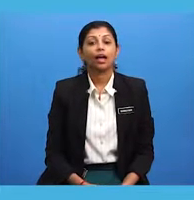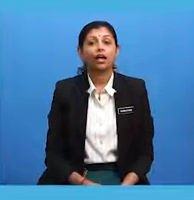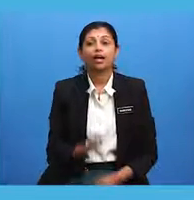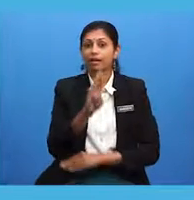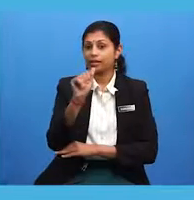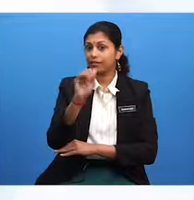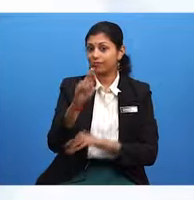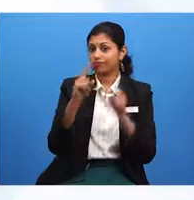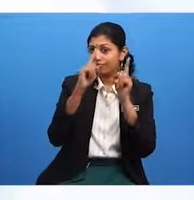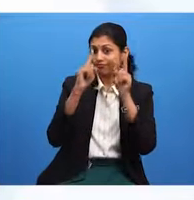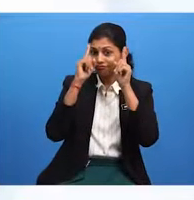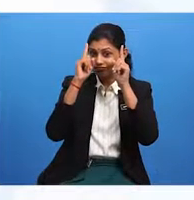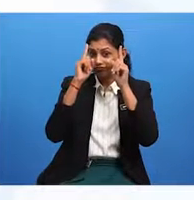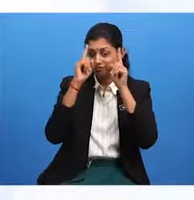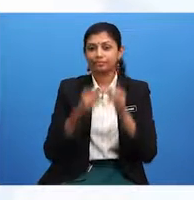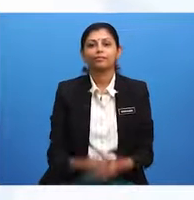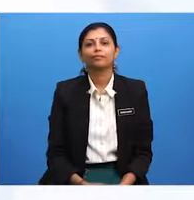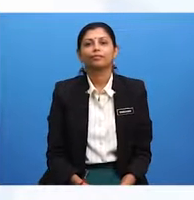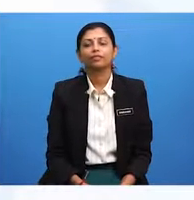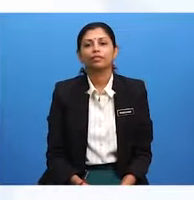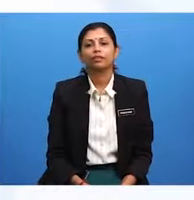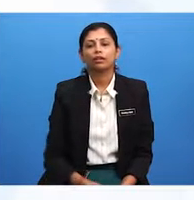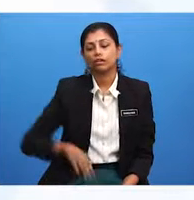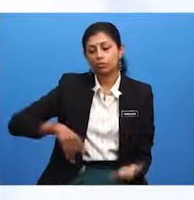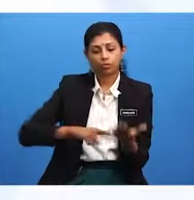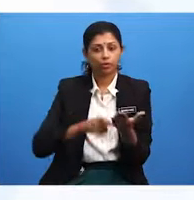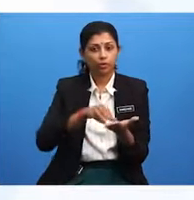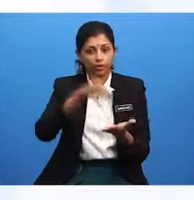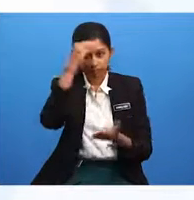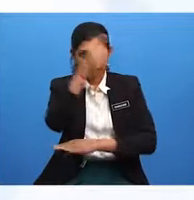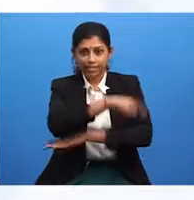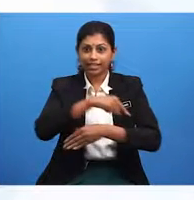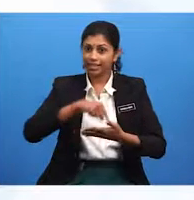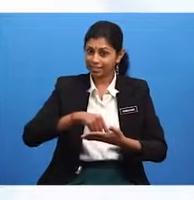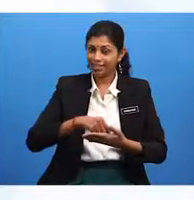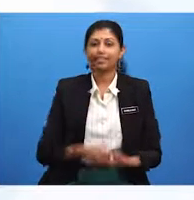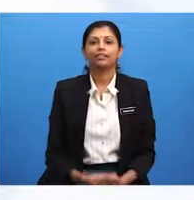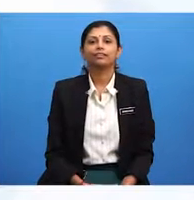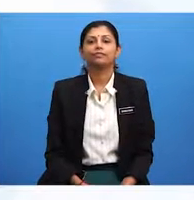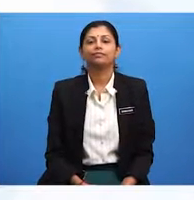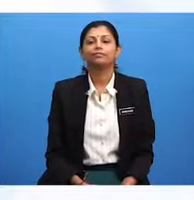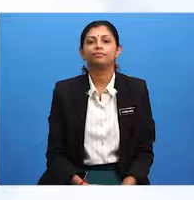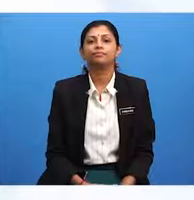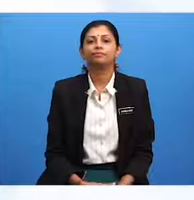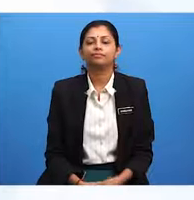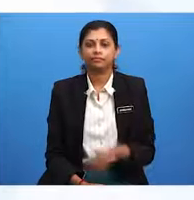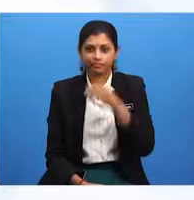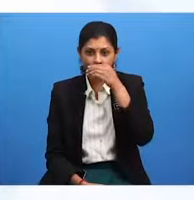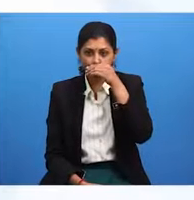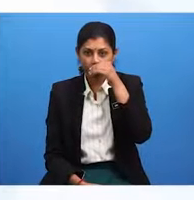pertumbuhan. Sebelum memulakan pembelajaran kita hari ini, cikgu ingin